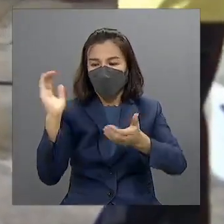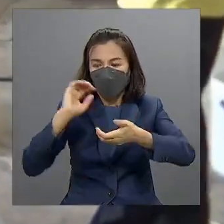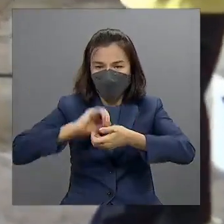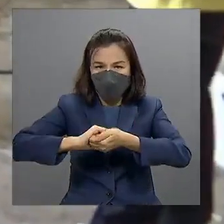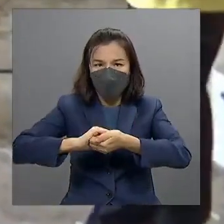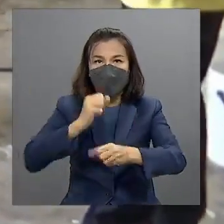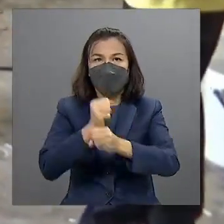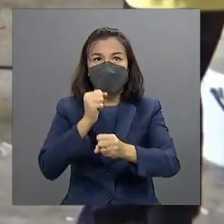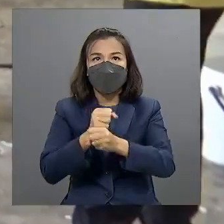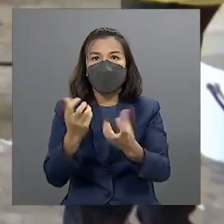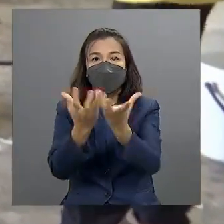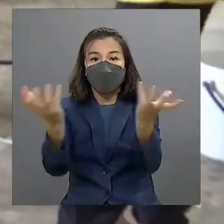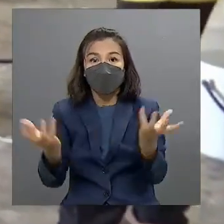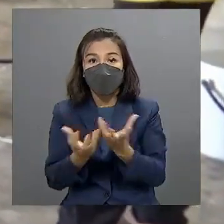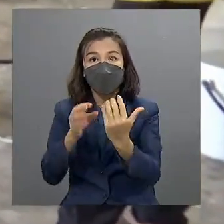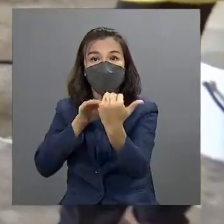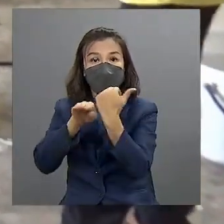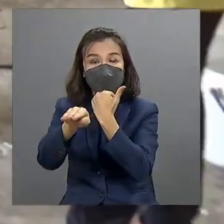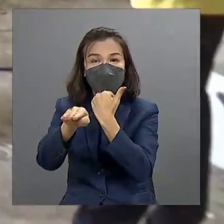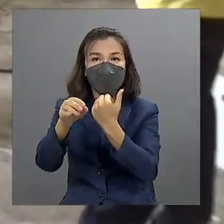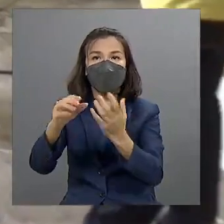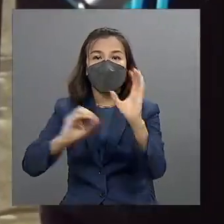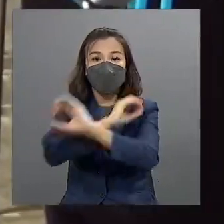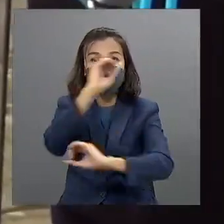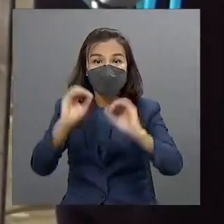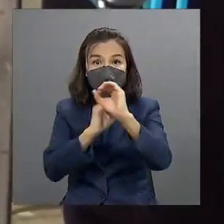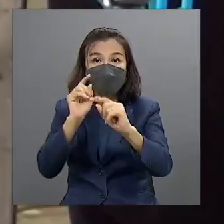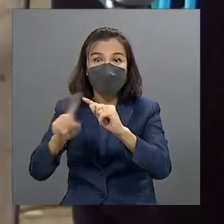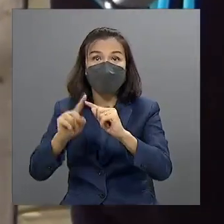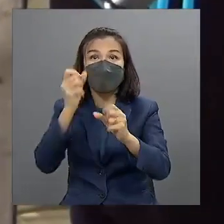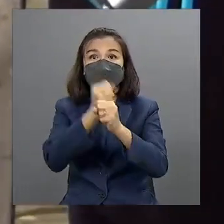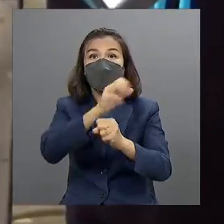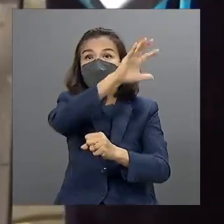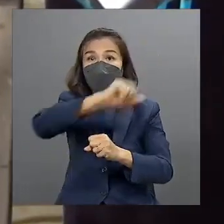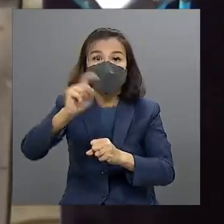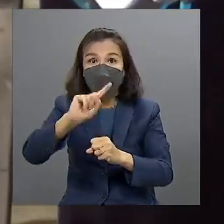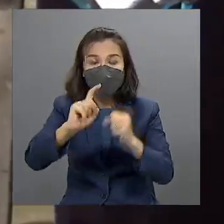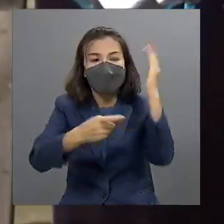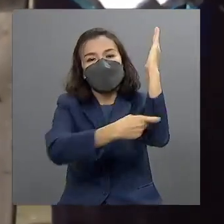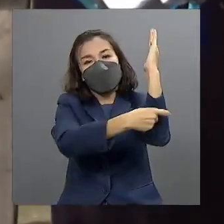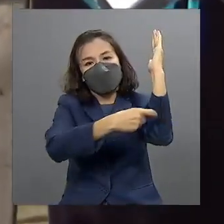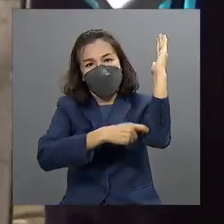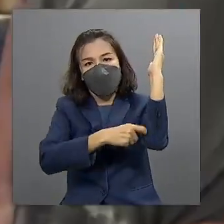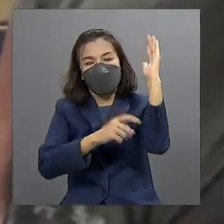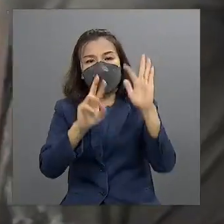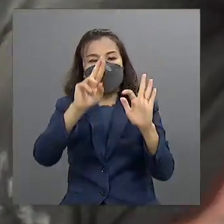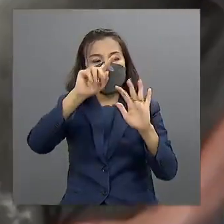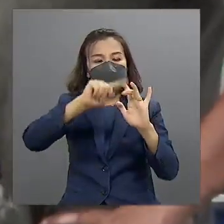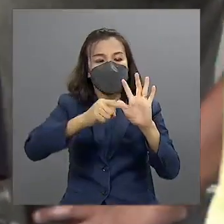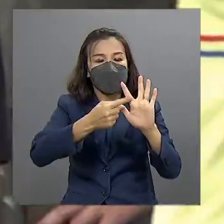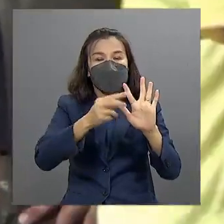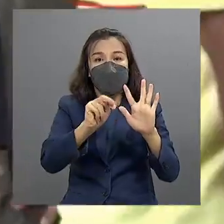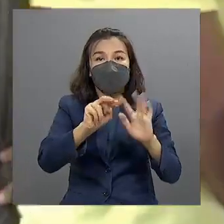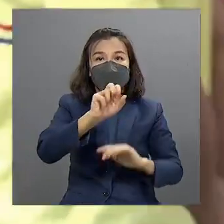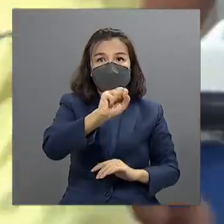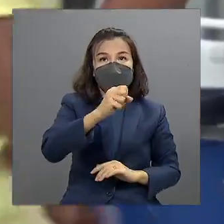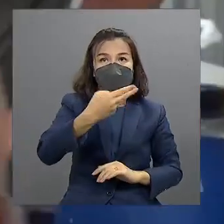วก การอนควปลดภัยททนณ์คตรผลิจักยางพารา จากร้านสหากรณดยตลงนะคะแล้วกเริ่มโครงการตั้กับปีบรห